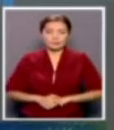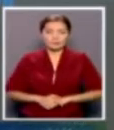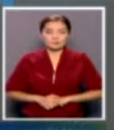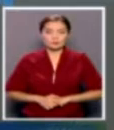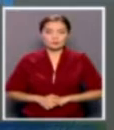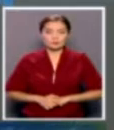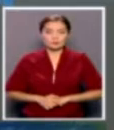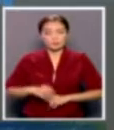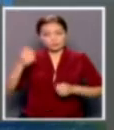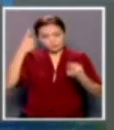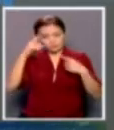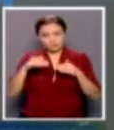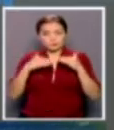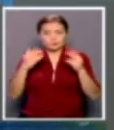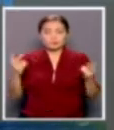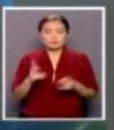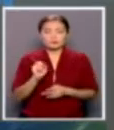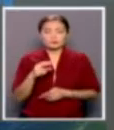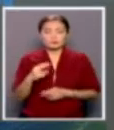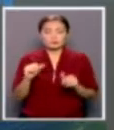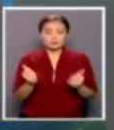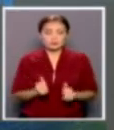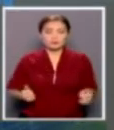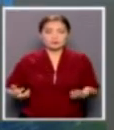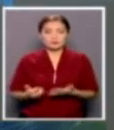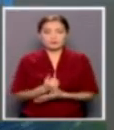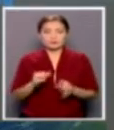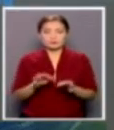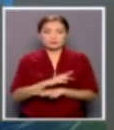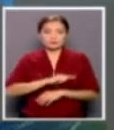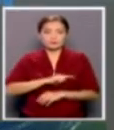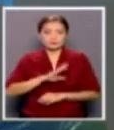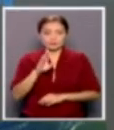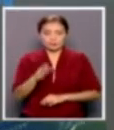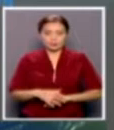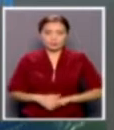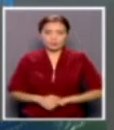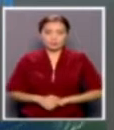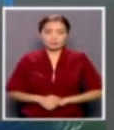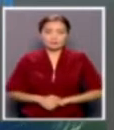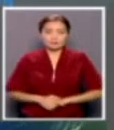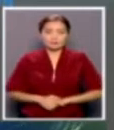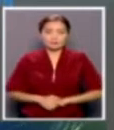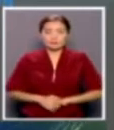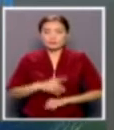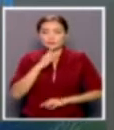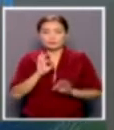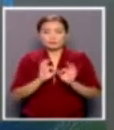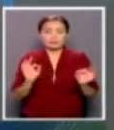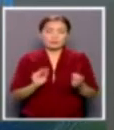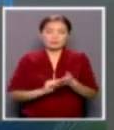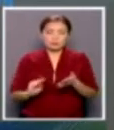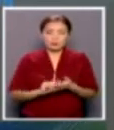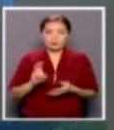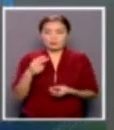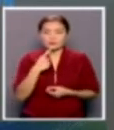Ұлттық идеалды көтеруге, ұлттық болмысты табуға Жумекен жырлары еңбек етеді. Ұлт тілінің керемет көркемдігіне,